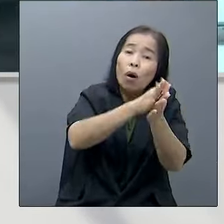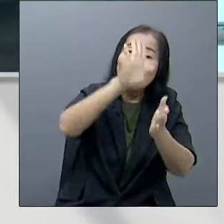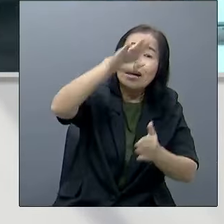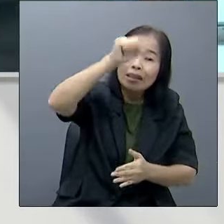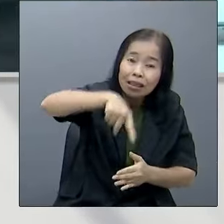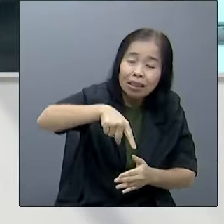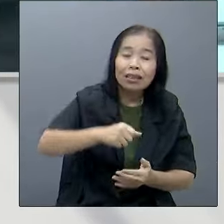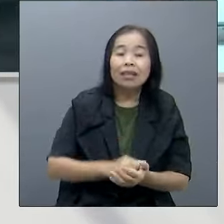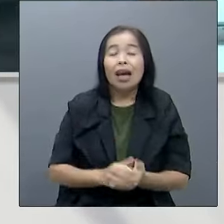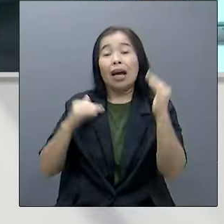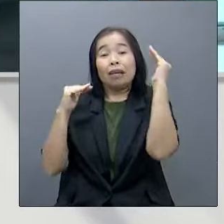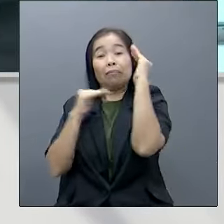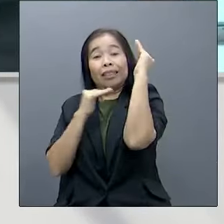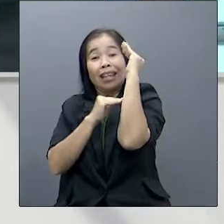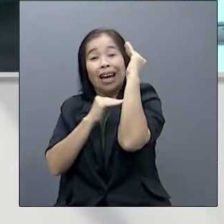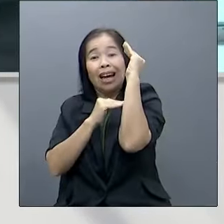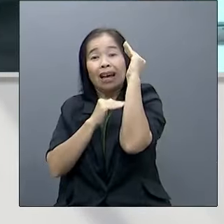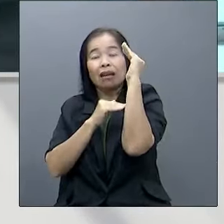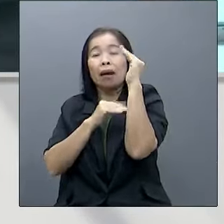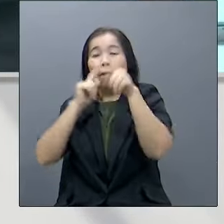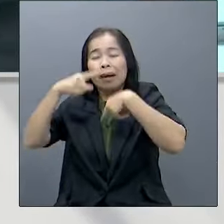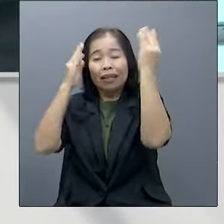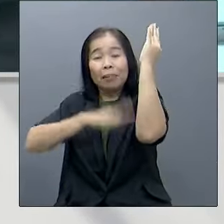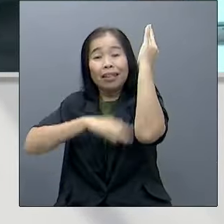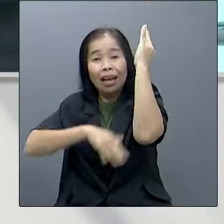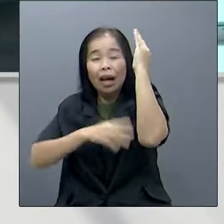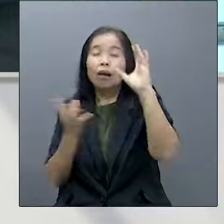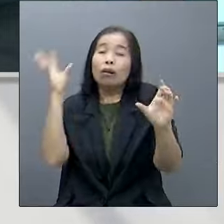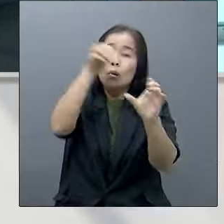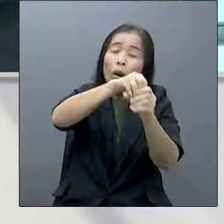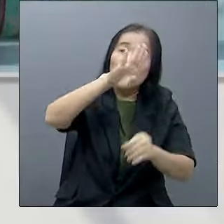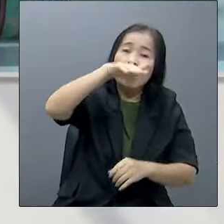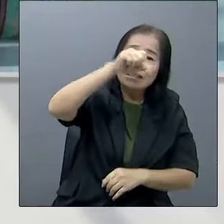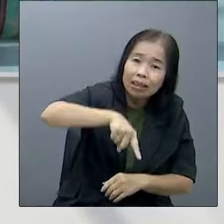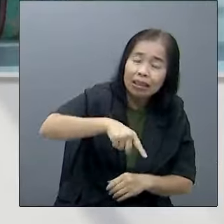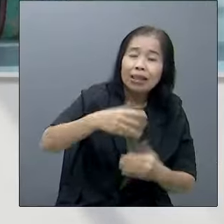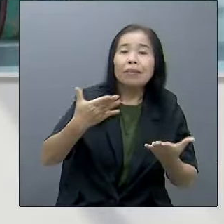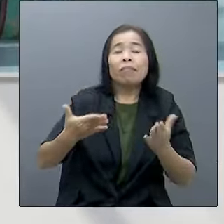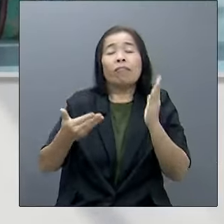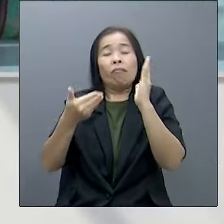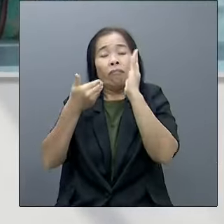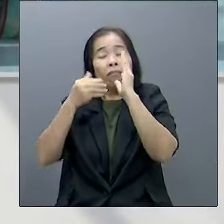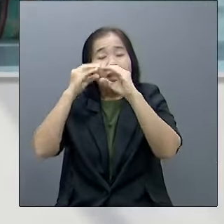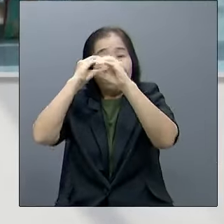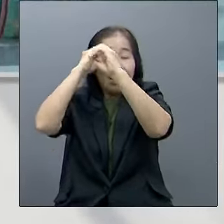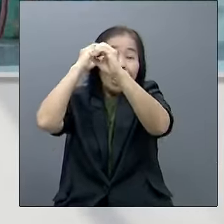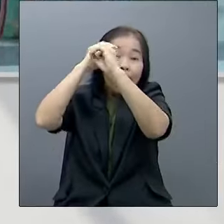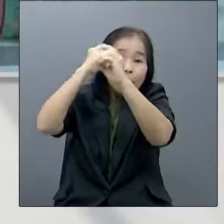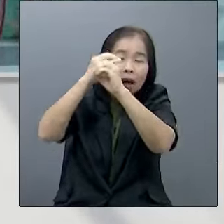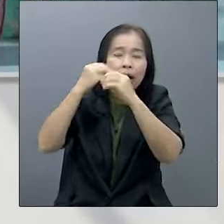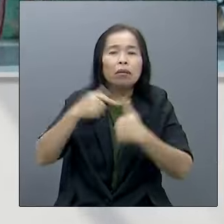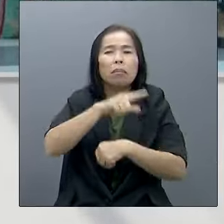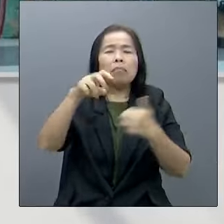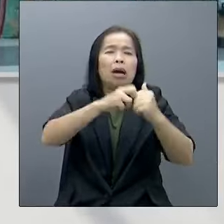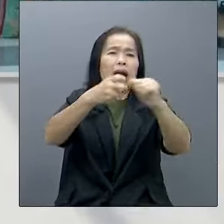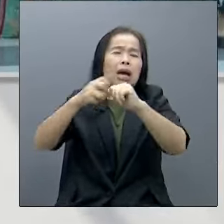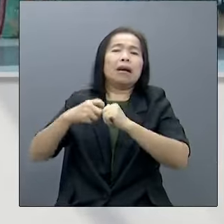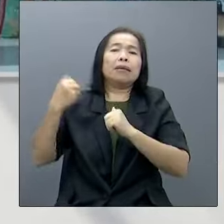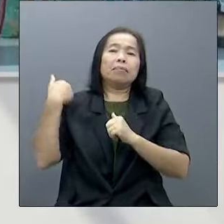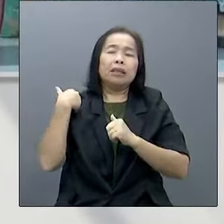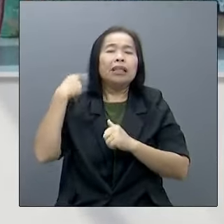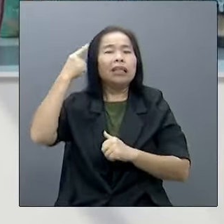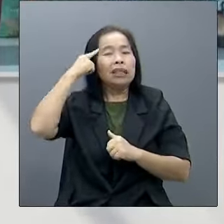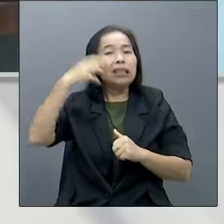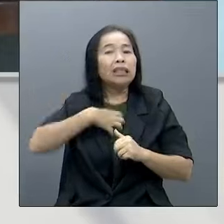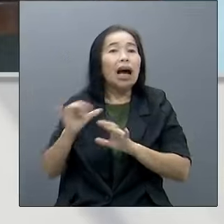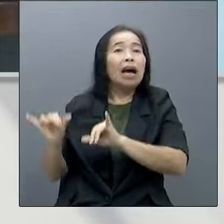องนึงแต่ในเรื่องของโครงสรางมันกต้องยอมรส่นหนึว่าจุดเอกมัยปัจุบก็ค่ขางจะมปัหาเยอะแล้วก็มีแนวคิท